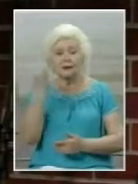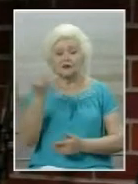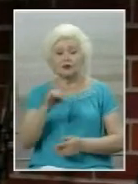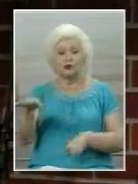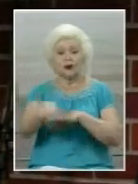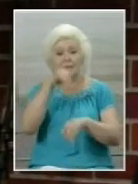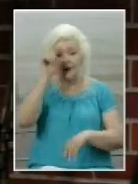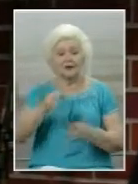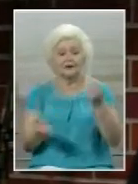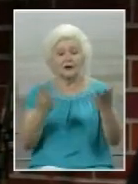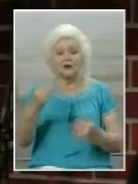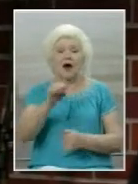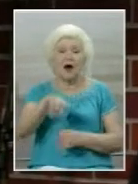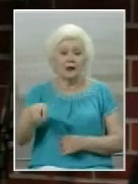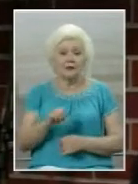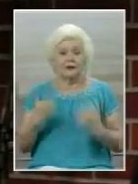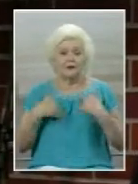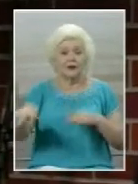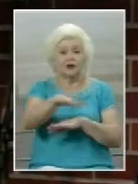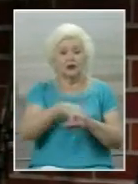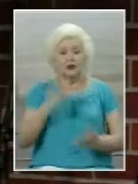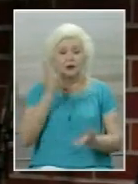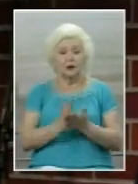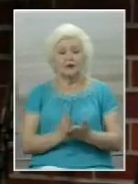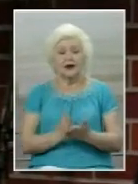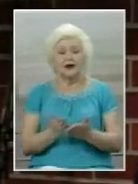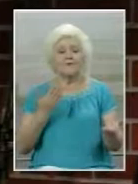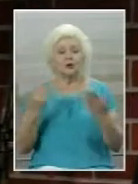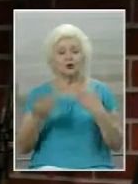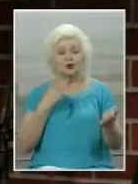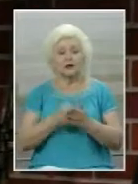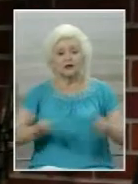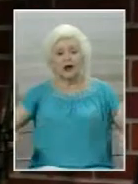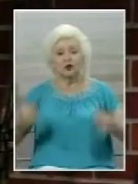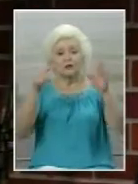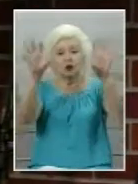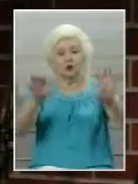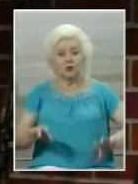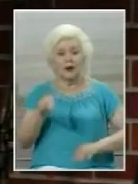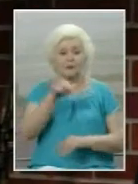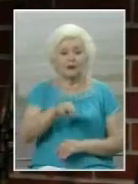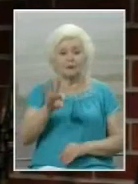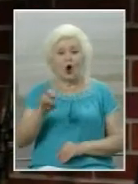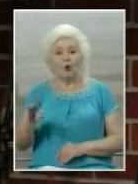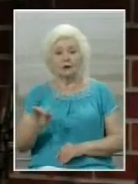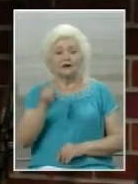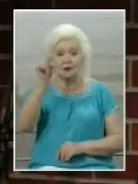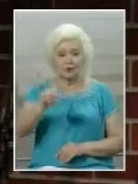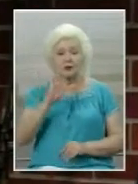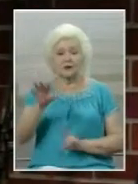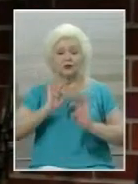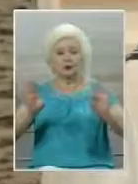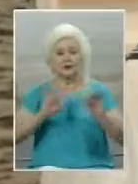краєзнавчих джерел, але наша територія, наш край має відношення до творення Конституції Пилипа Орлика. Про це буду розповідати в